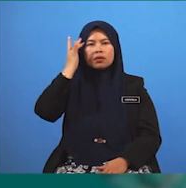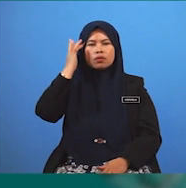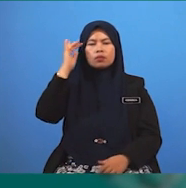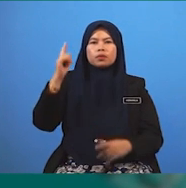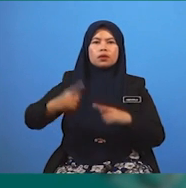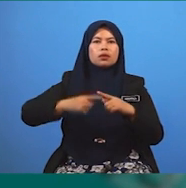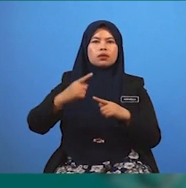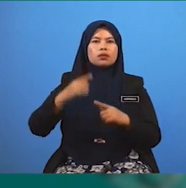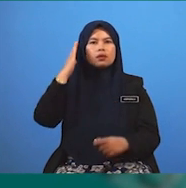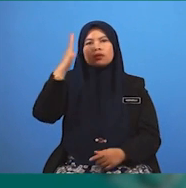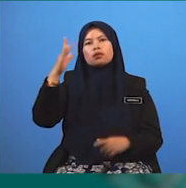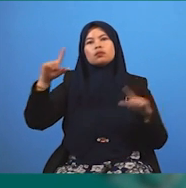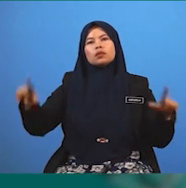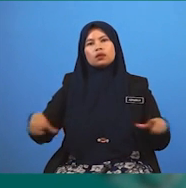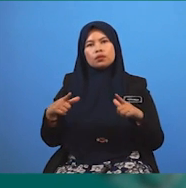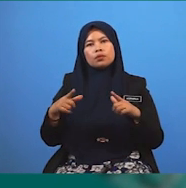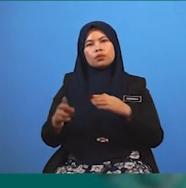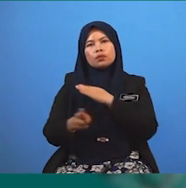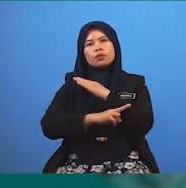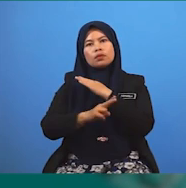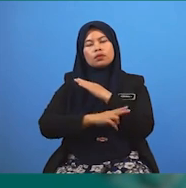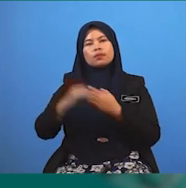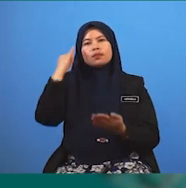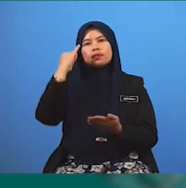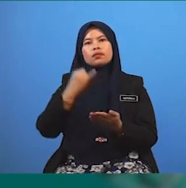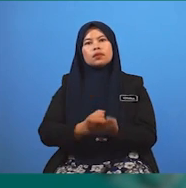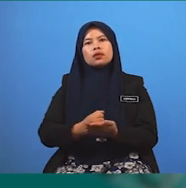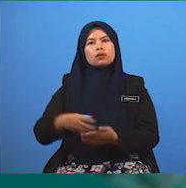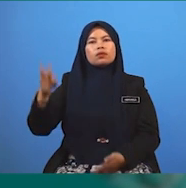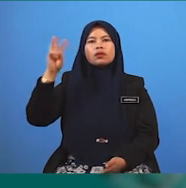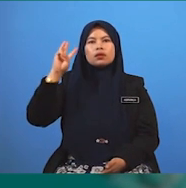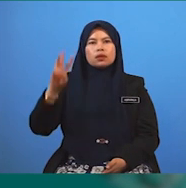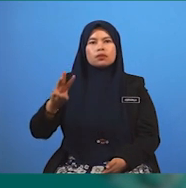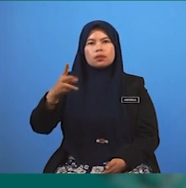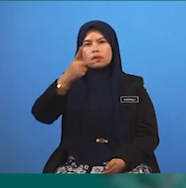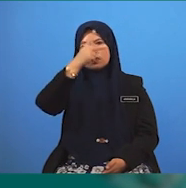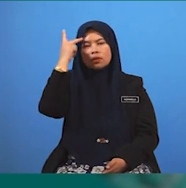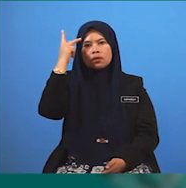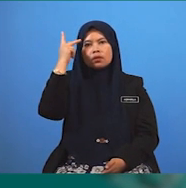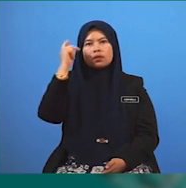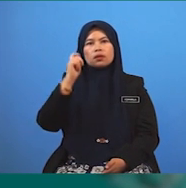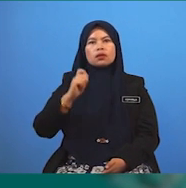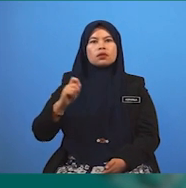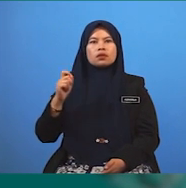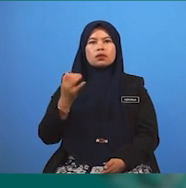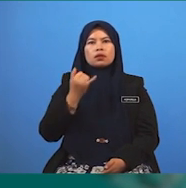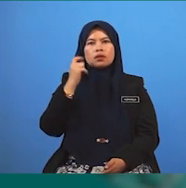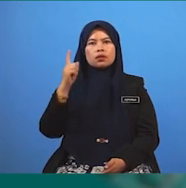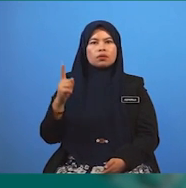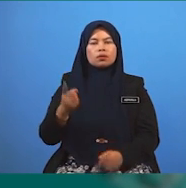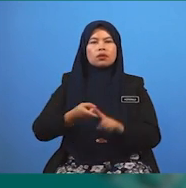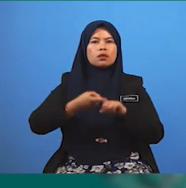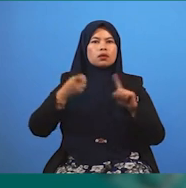dengannya ialah wajib kerana ia salah satu daripada rukun iman yang kita perlu